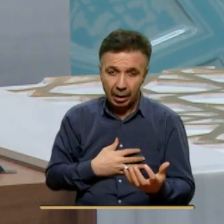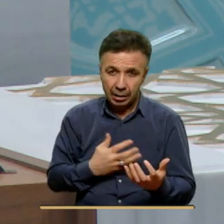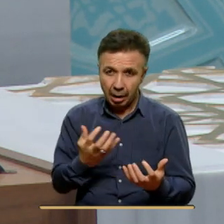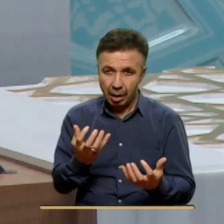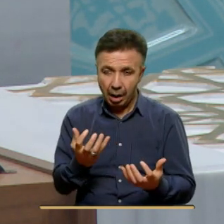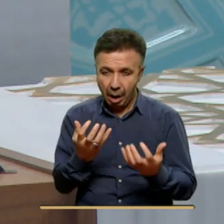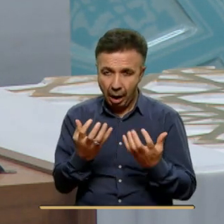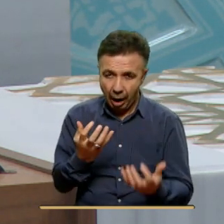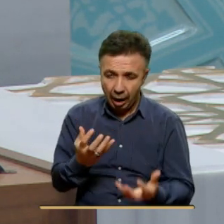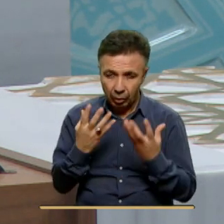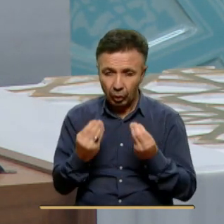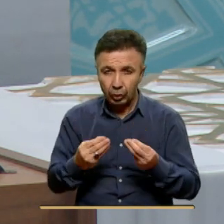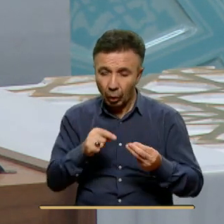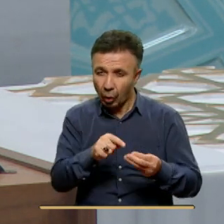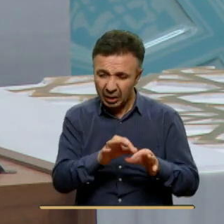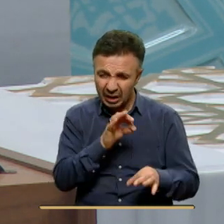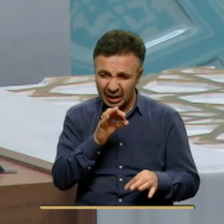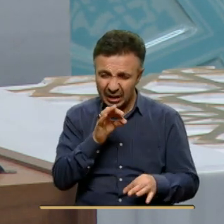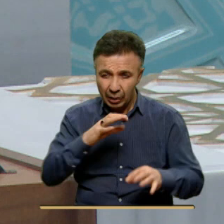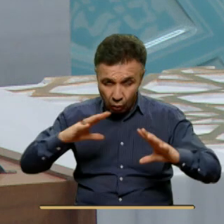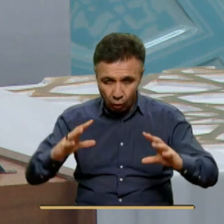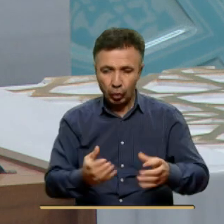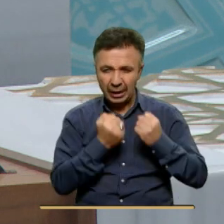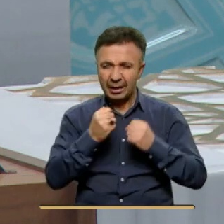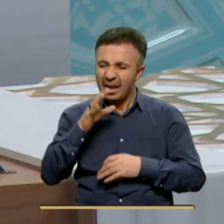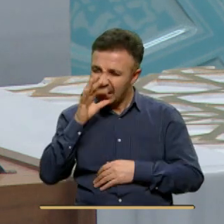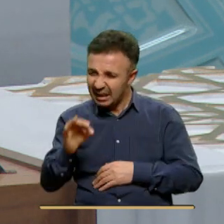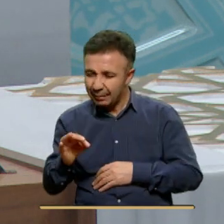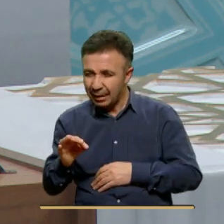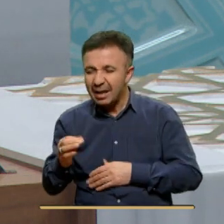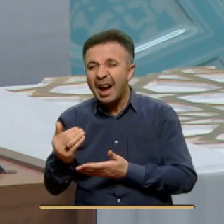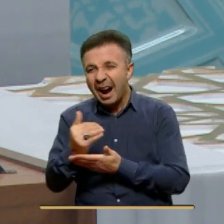kurtuluşa eren kimsedir. Kimin amelleri de